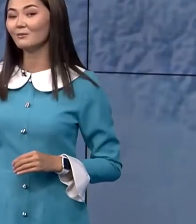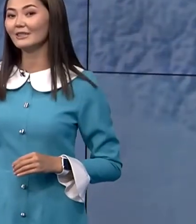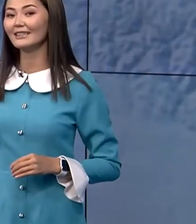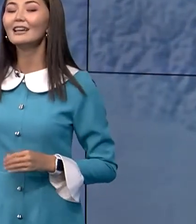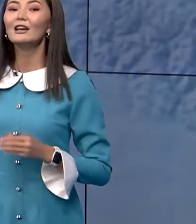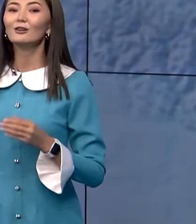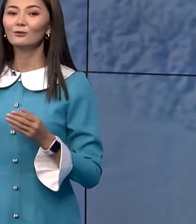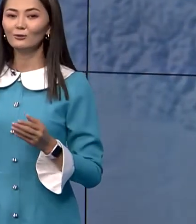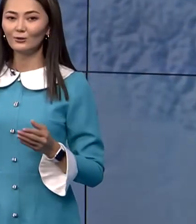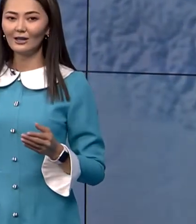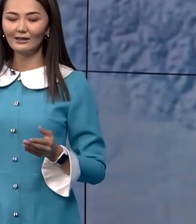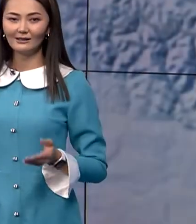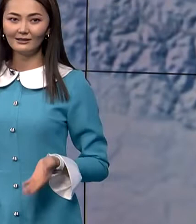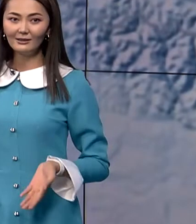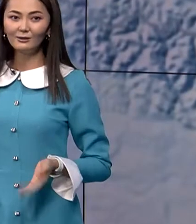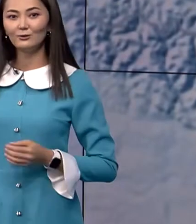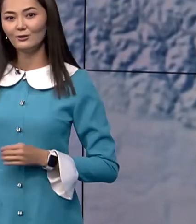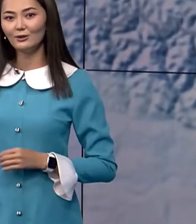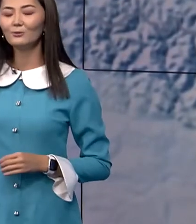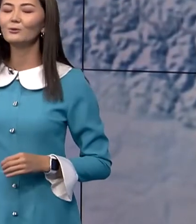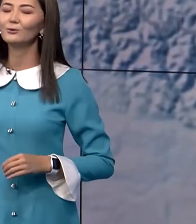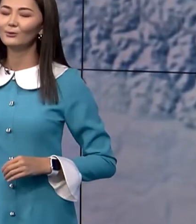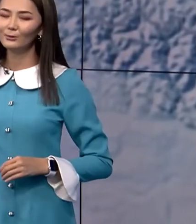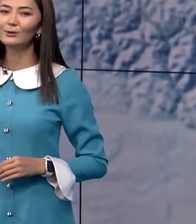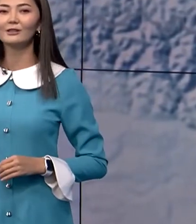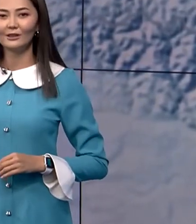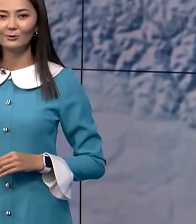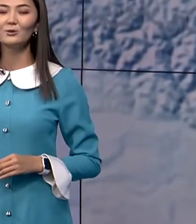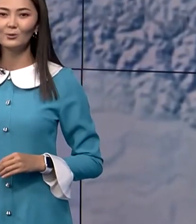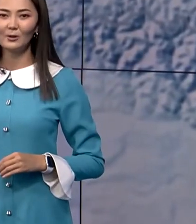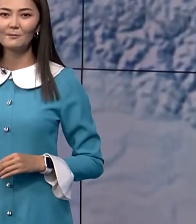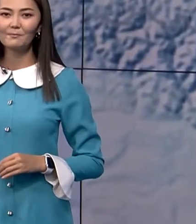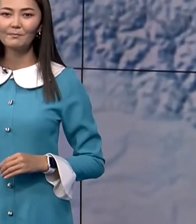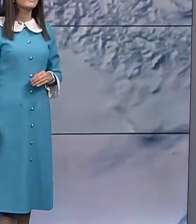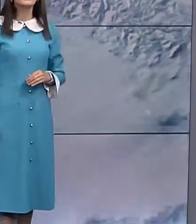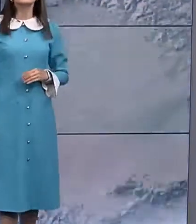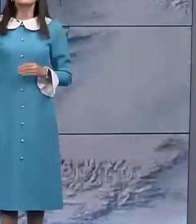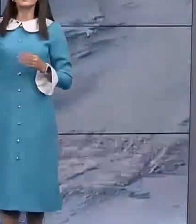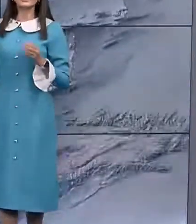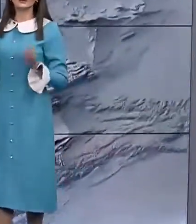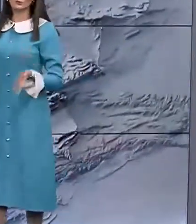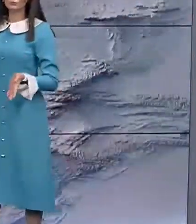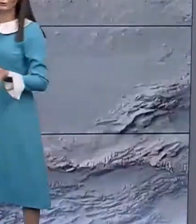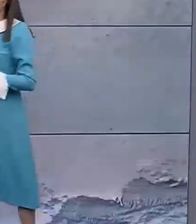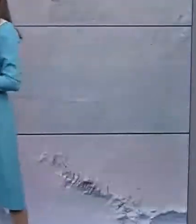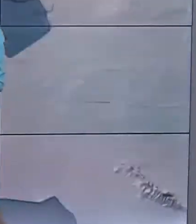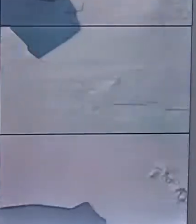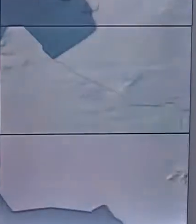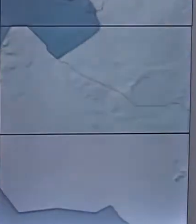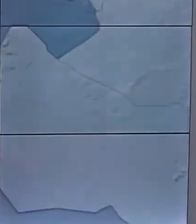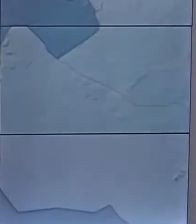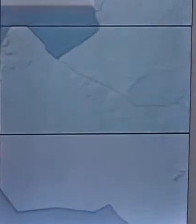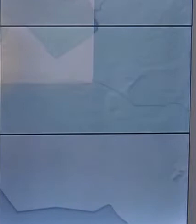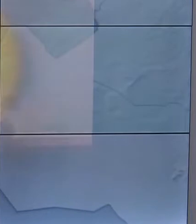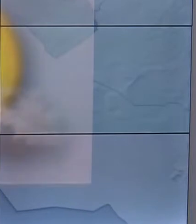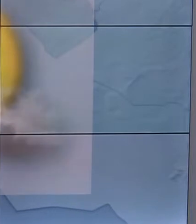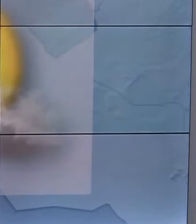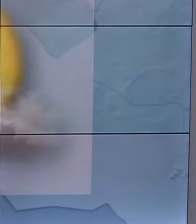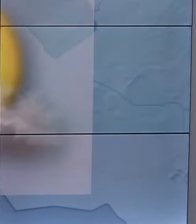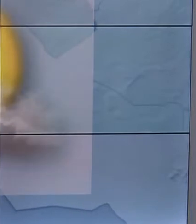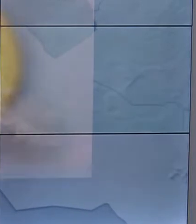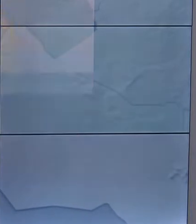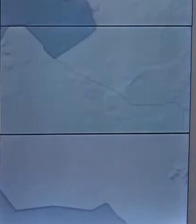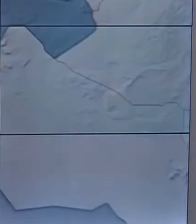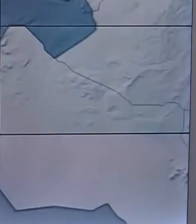мен Өскеменде күндіз 6, түнде 14 градус суық. Батыста күн бұлтты, Оралда күндіз минус 4,